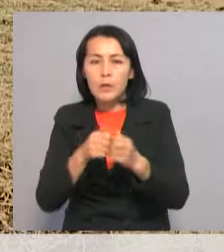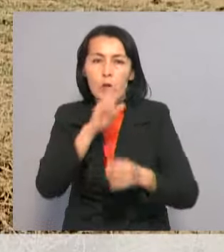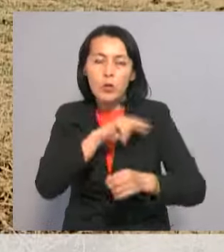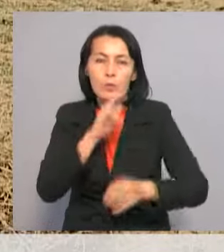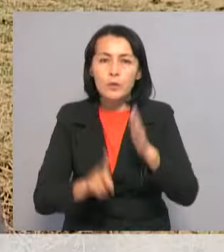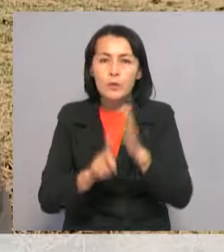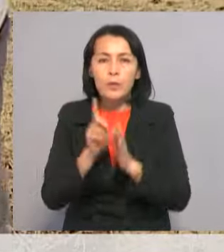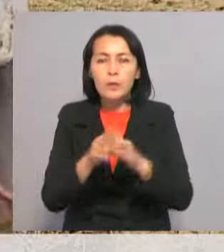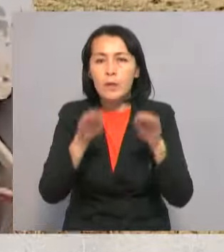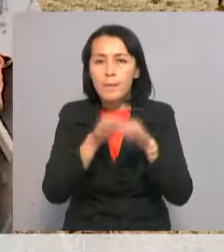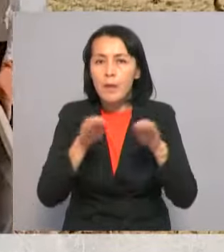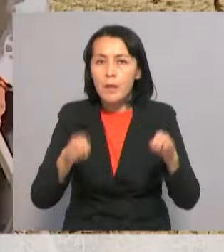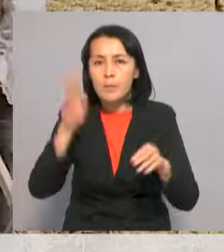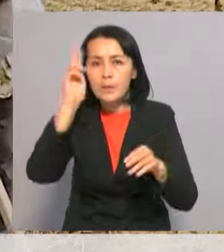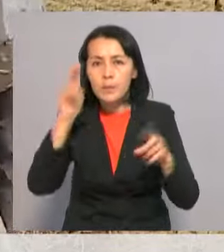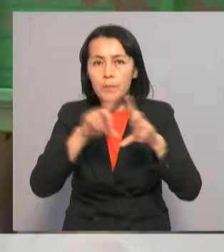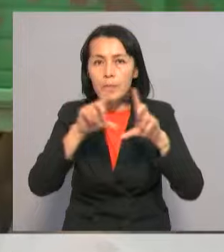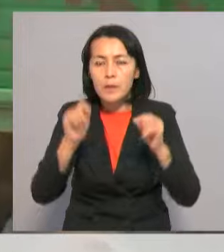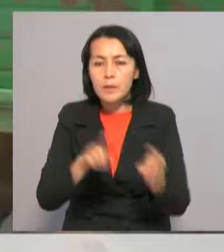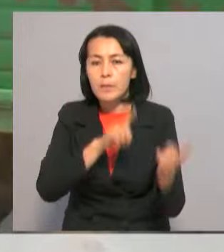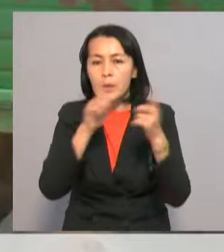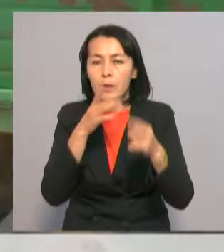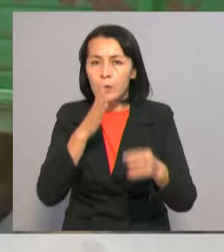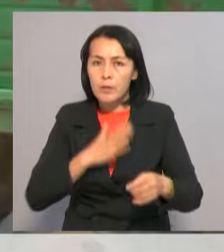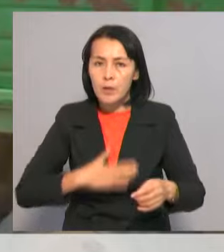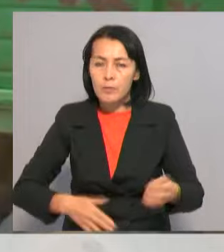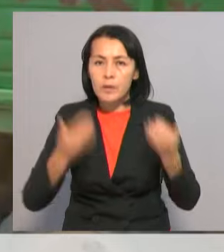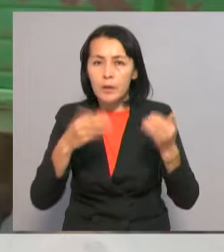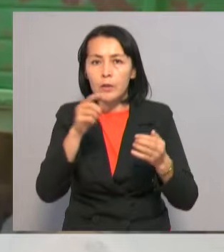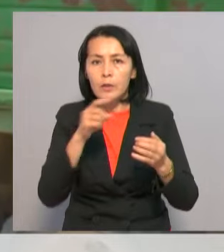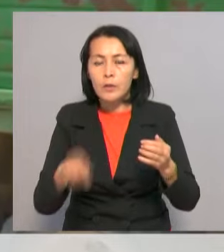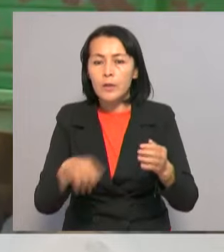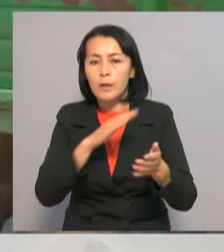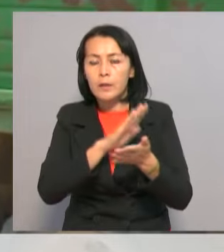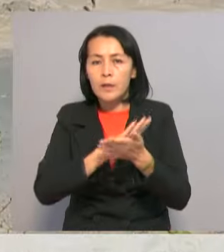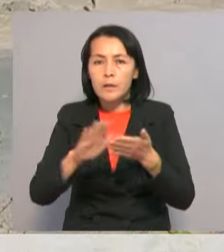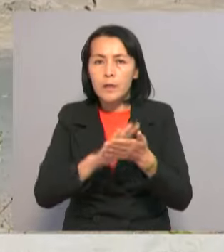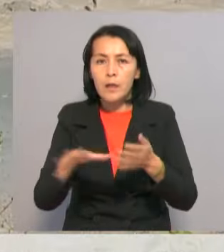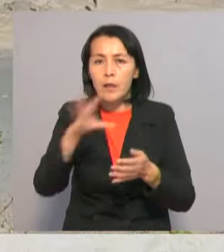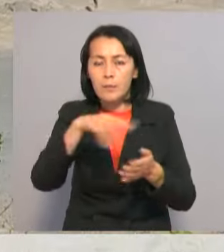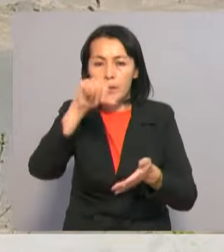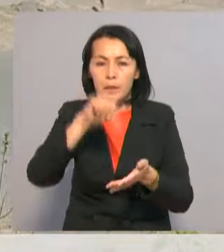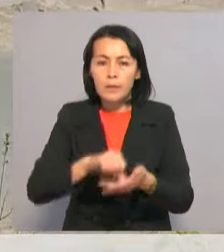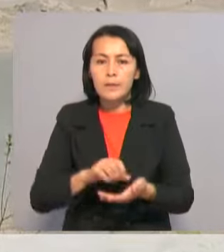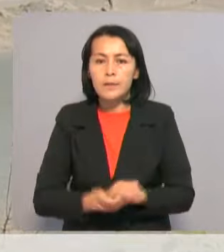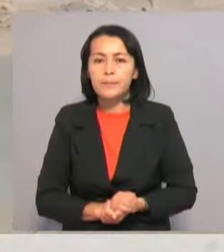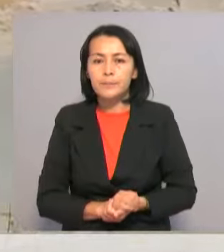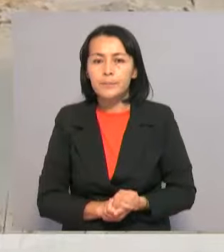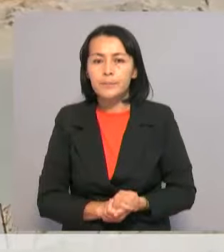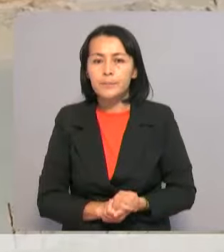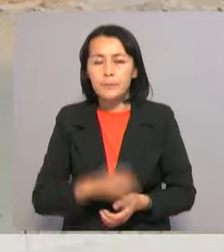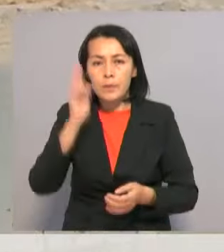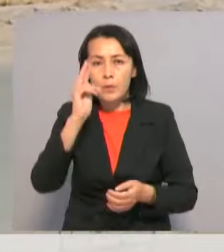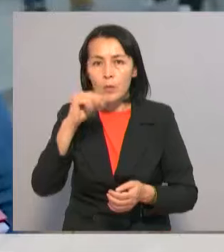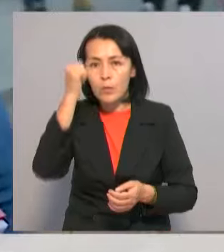тіршілік басталады. Балаларымыз білім нысанына барғанда жайлы болсын деген тұрғындар сенбілікке белсене атсалысты. Оқу